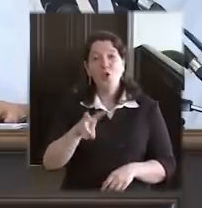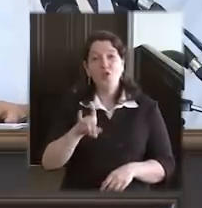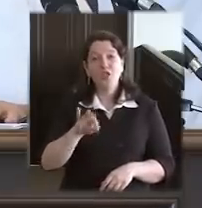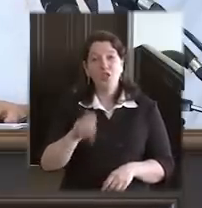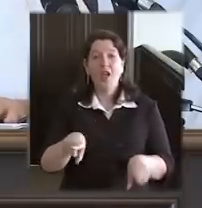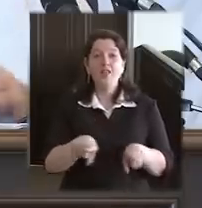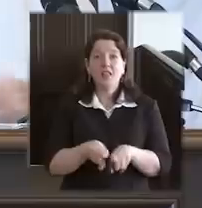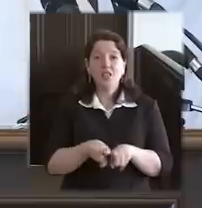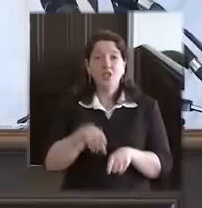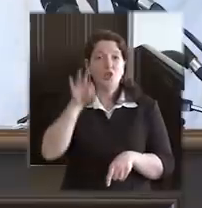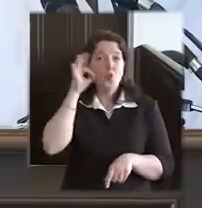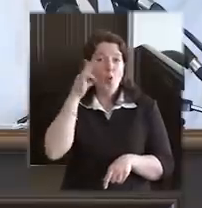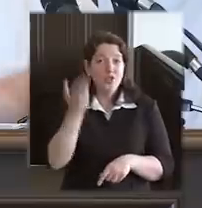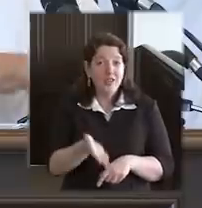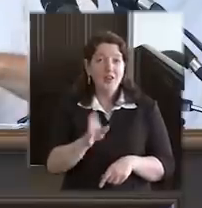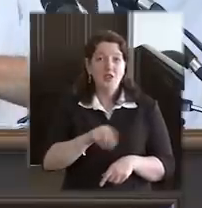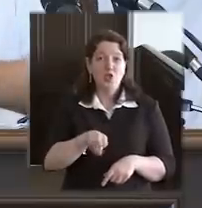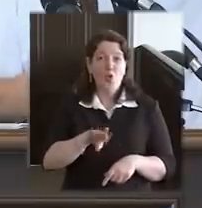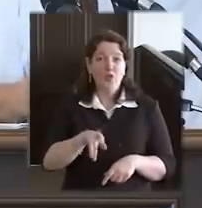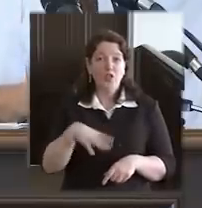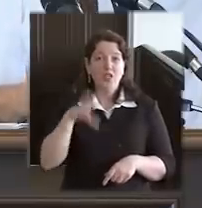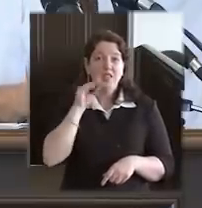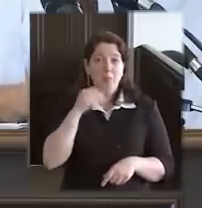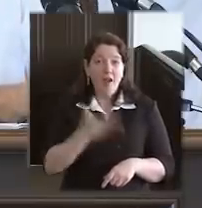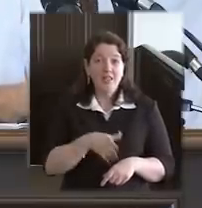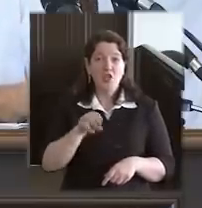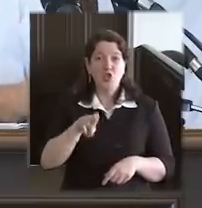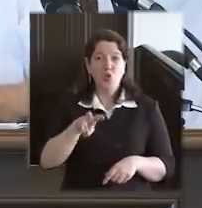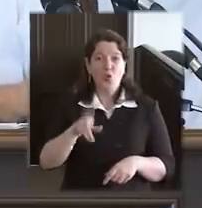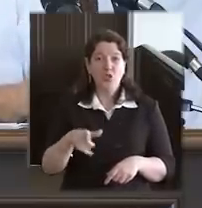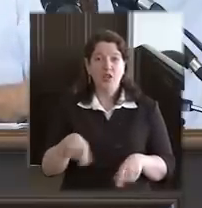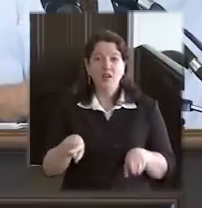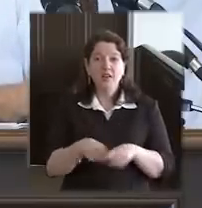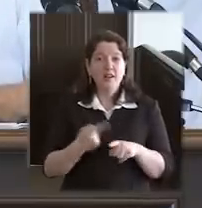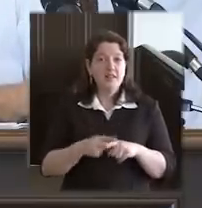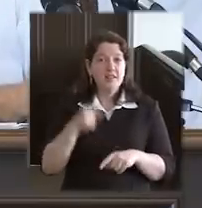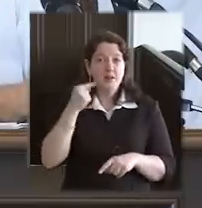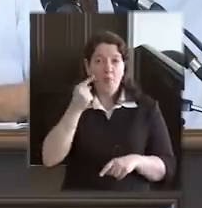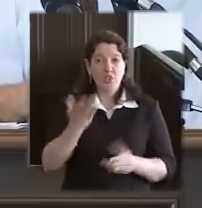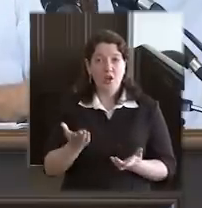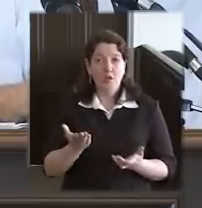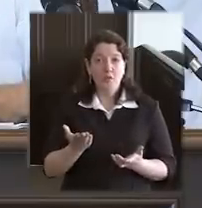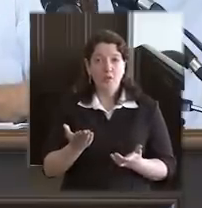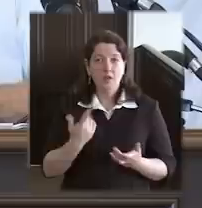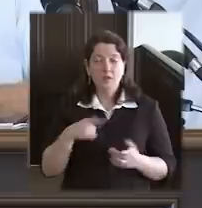Такие же, как у поросят, у котят, у собак и у кого прочего. Какие